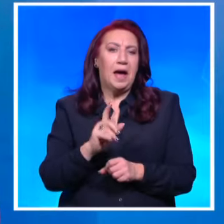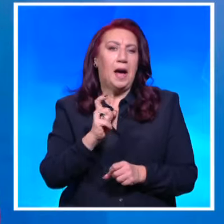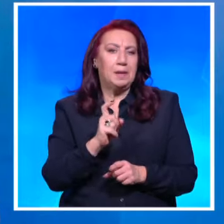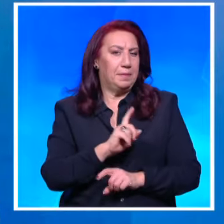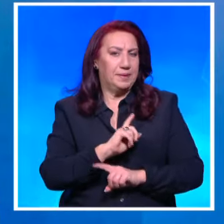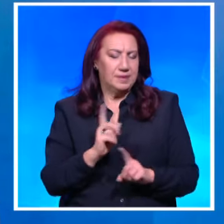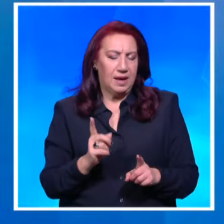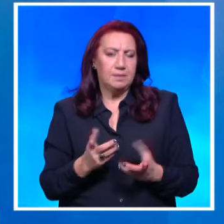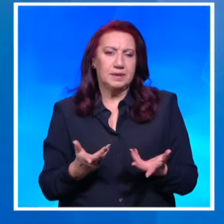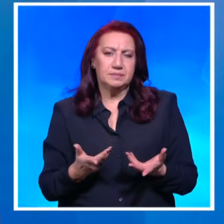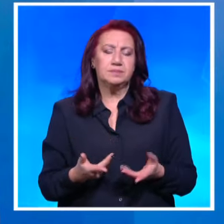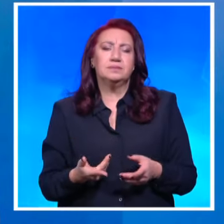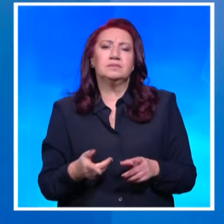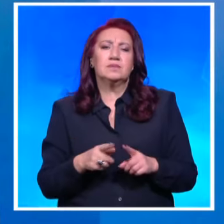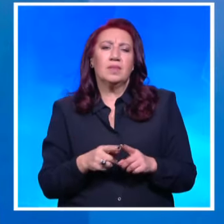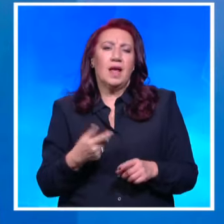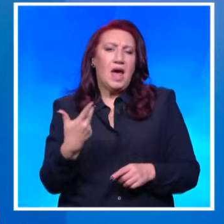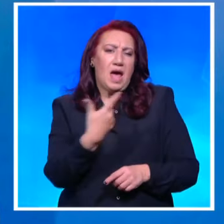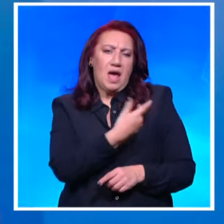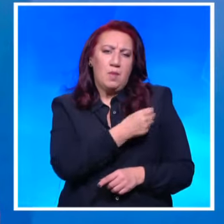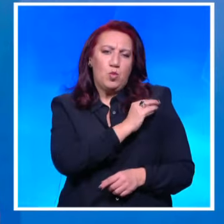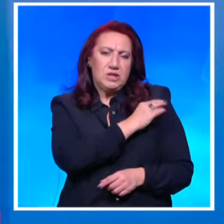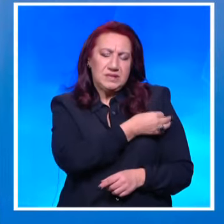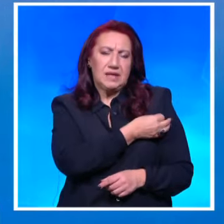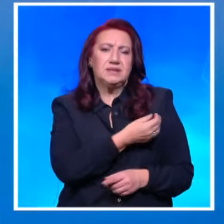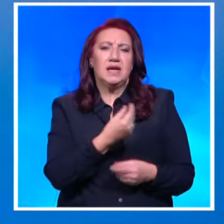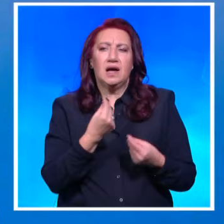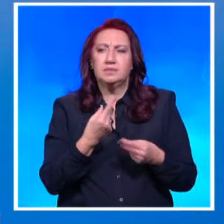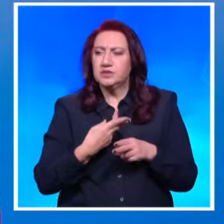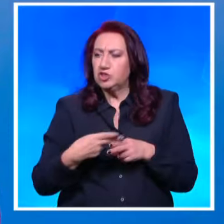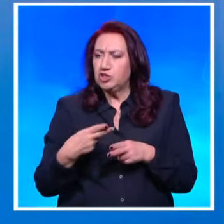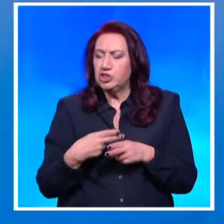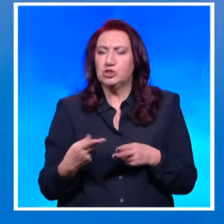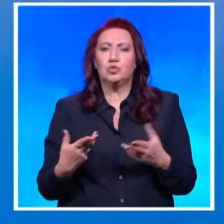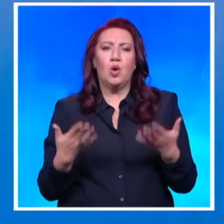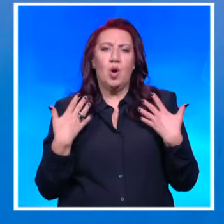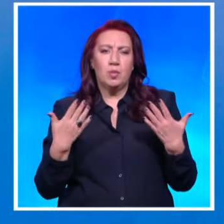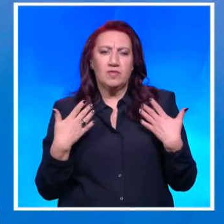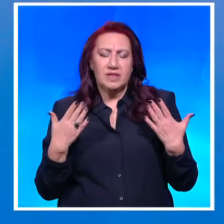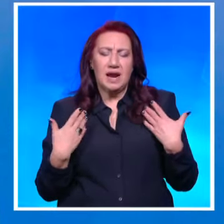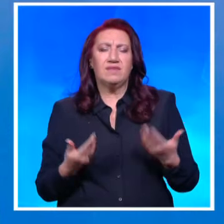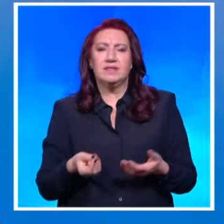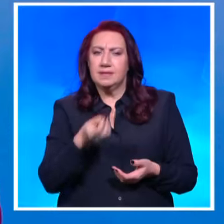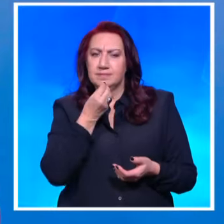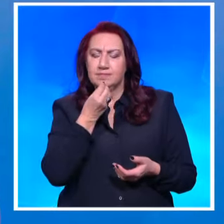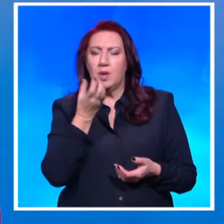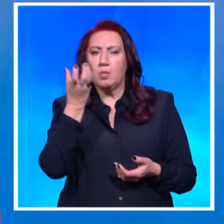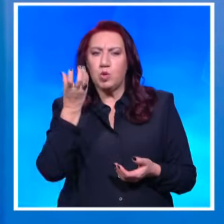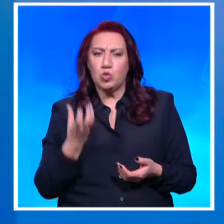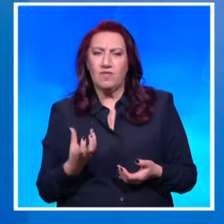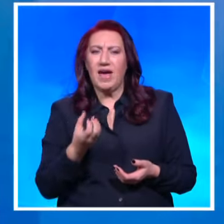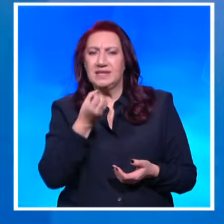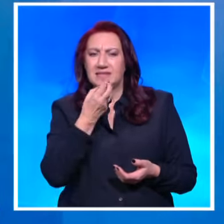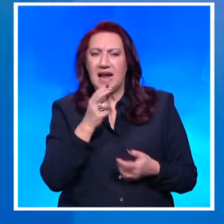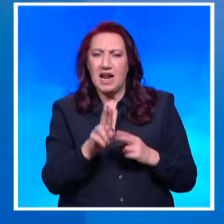имунизация, много добра хигиена, проветряване, така, балансирано хранене с много плодове и зеленчуци, нормален